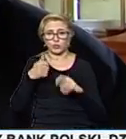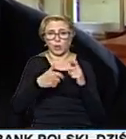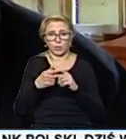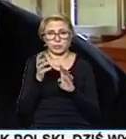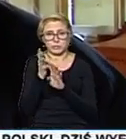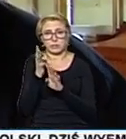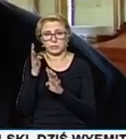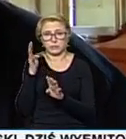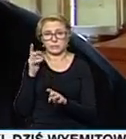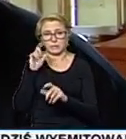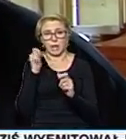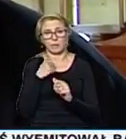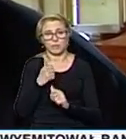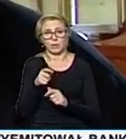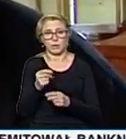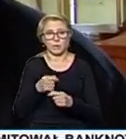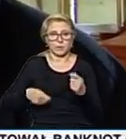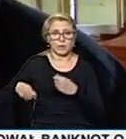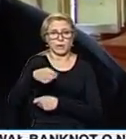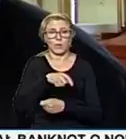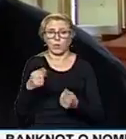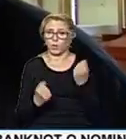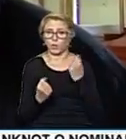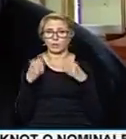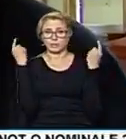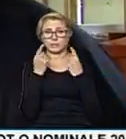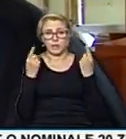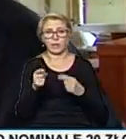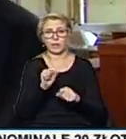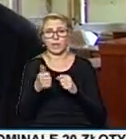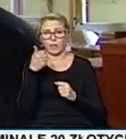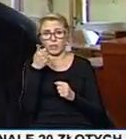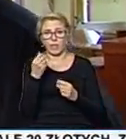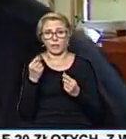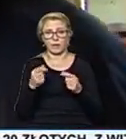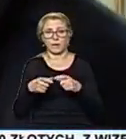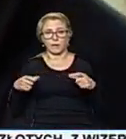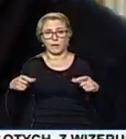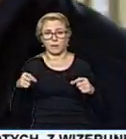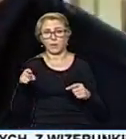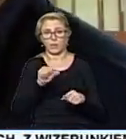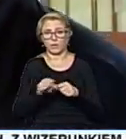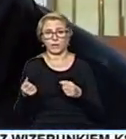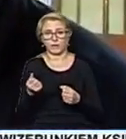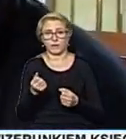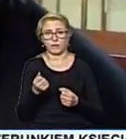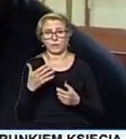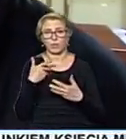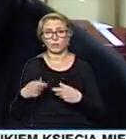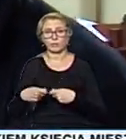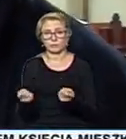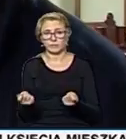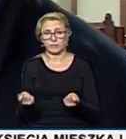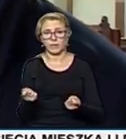czas obrót jakby, no trudno, no jest taka sytuacja, że jeden banknot został